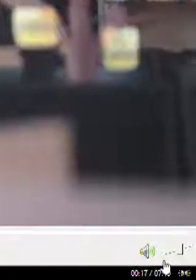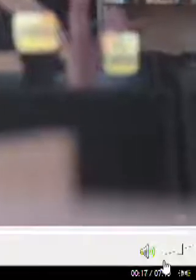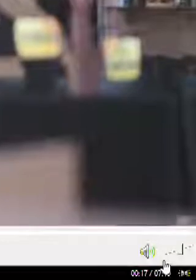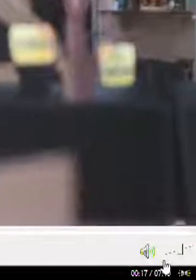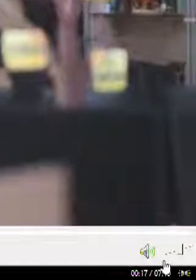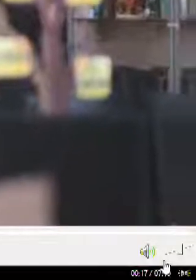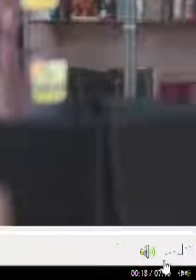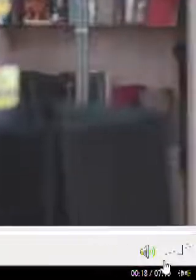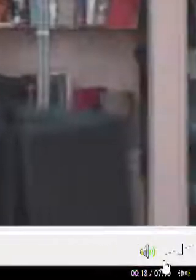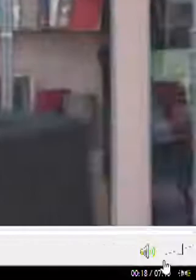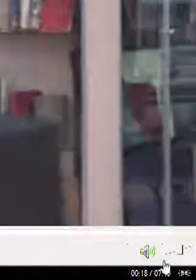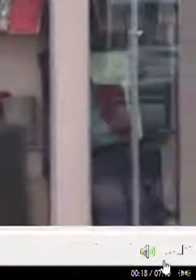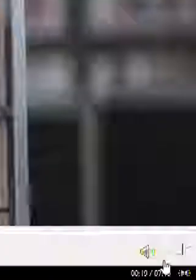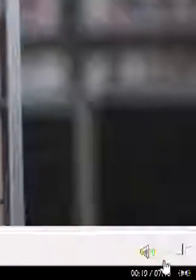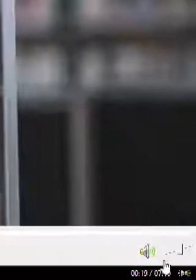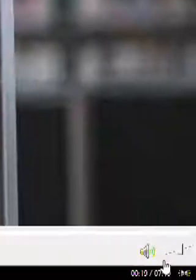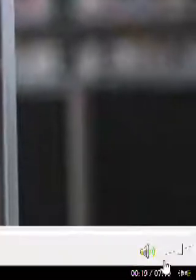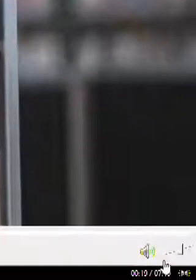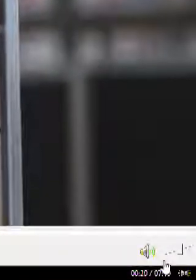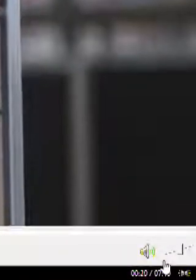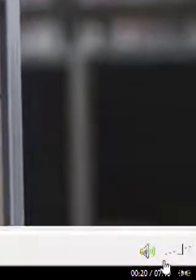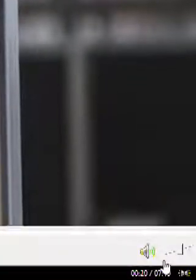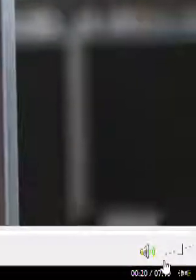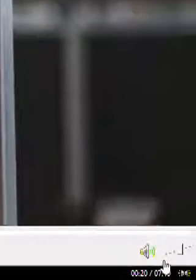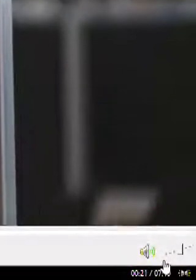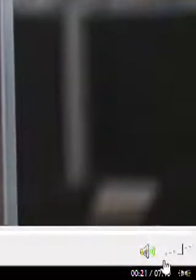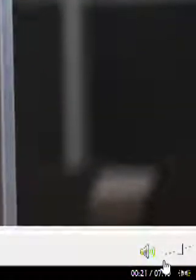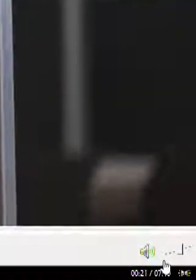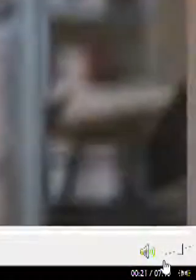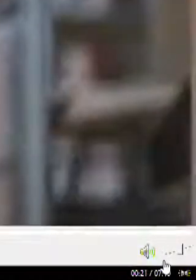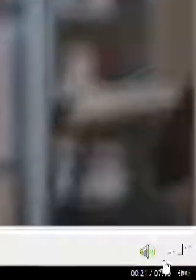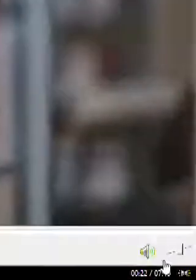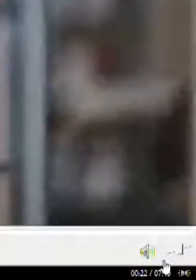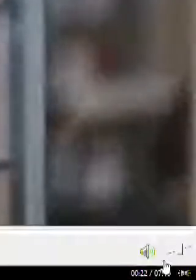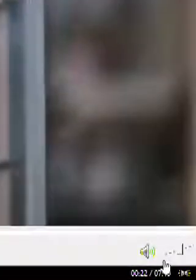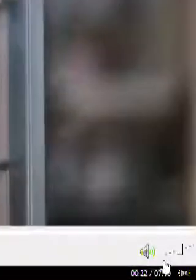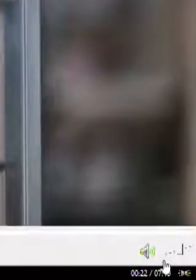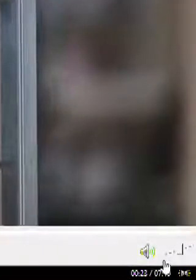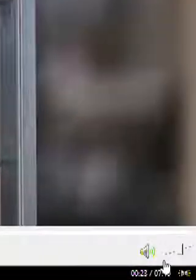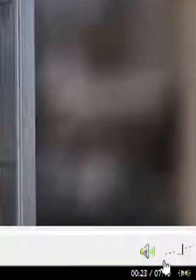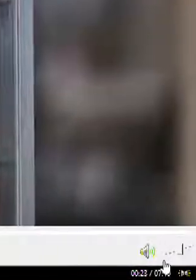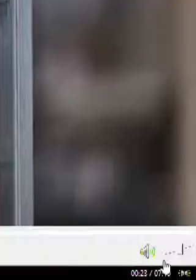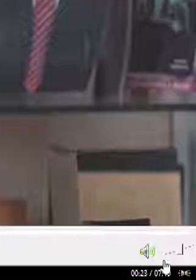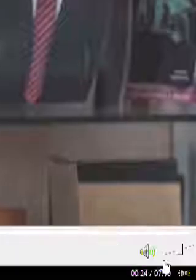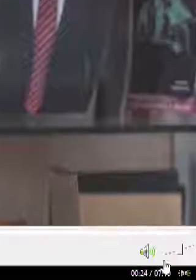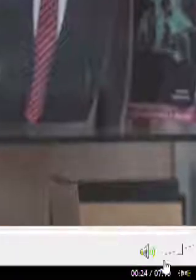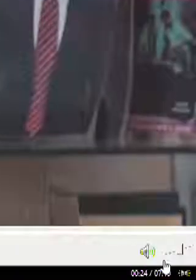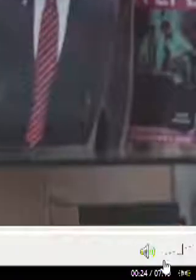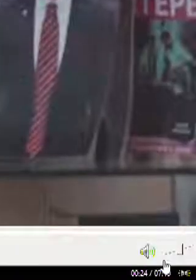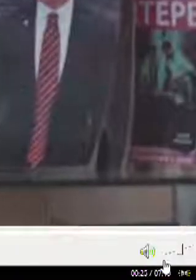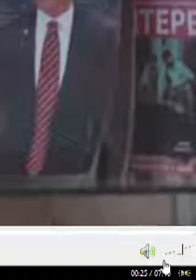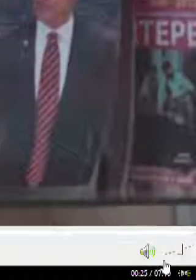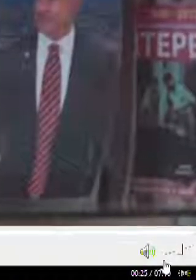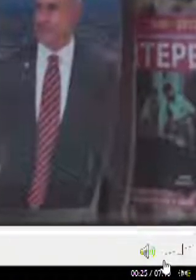Halk Kütüphanesi, toplumun her kesiminin faydalanabileceği çeşitliliği, koleksiyonun hızla zenginleşmesiyle ve